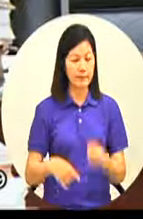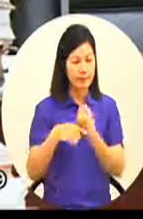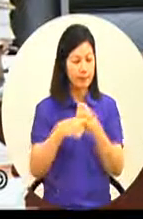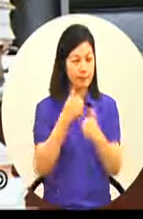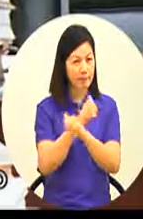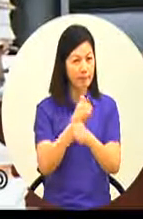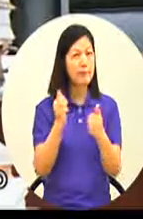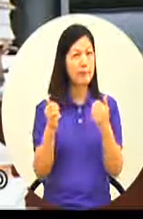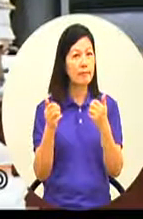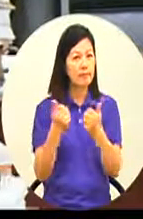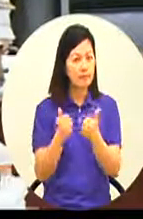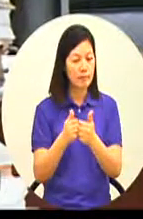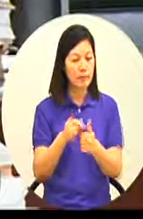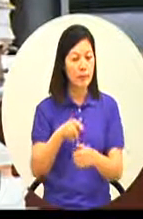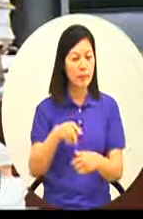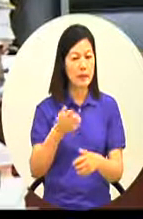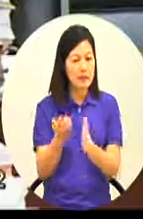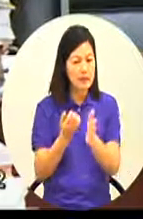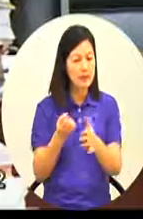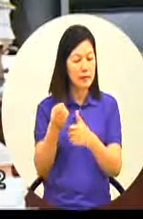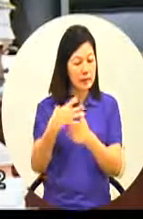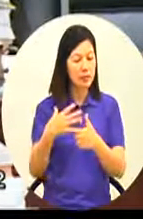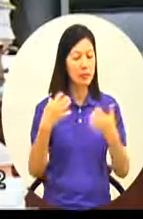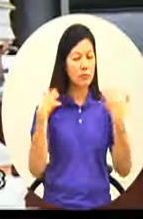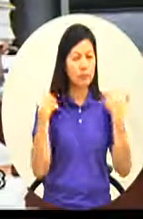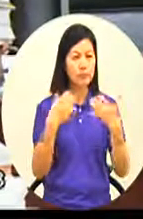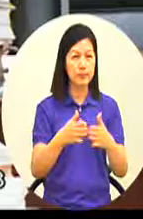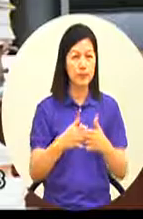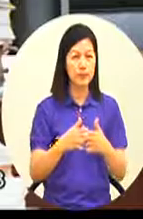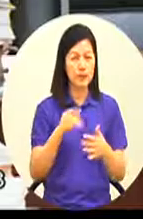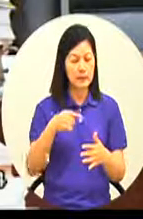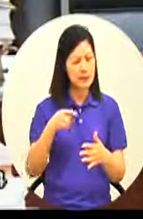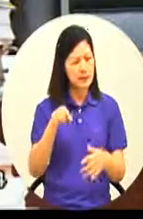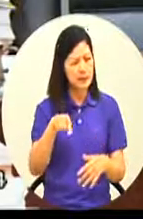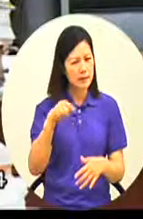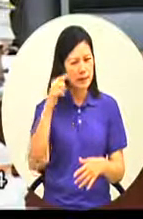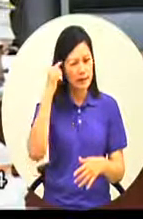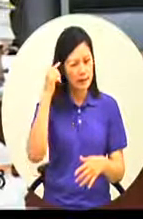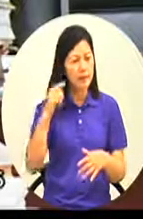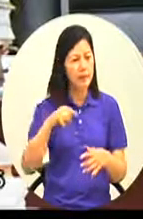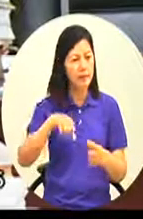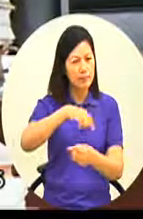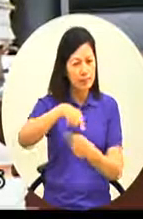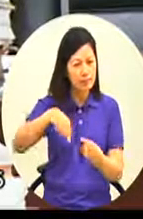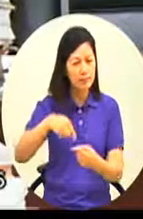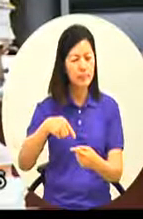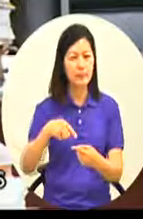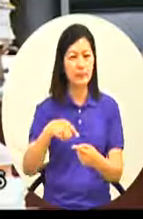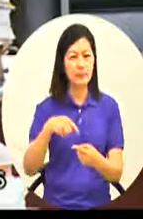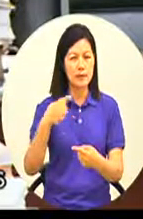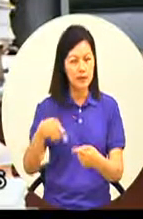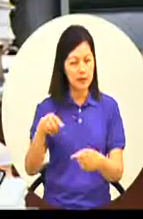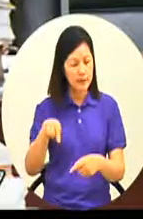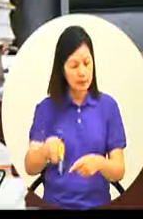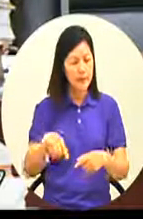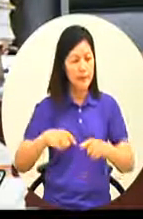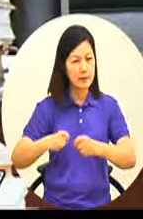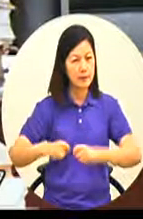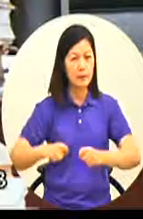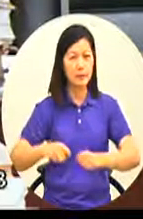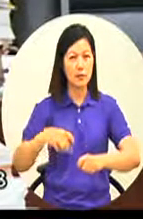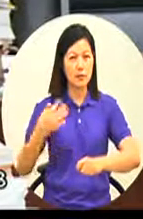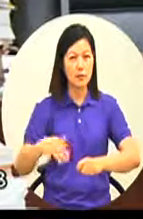上次也说愿意承担这个事情，我们很高兴哦。那是不是我们有一个转弯，然后让这个案子哦，其实不会解决恭喜，